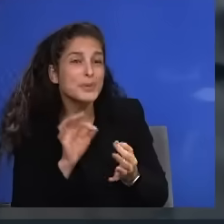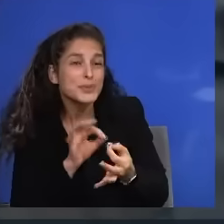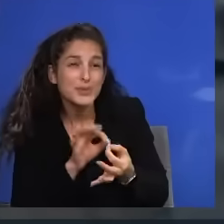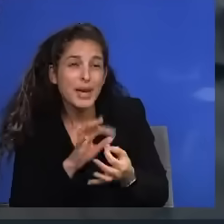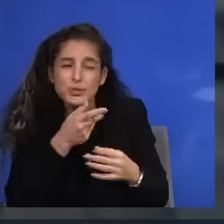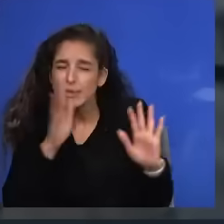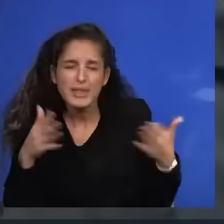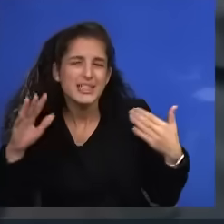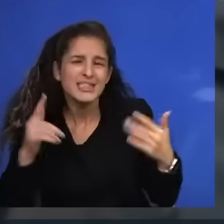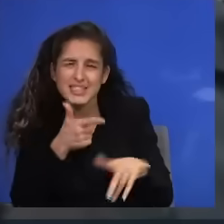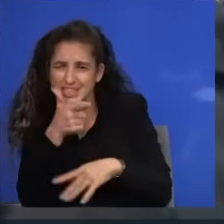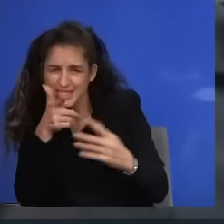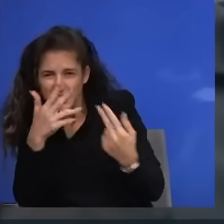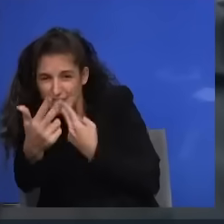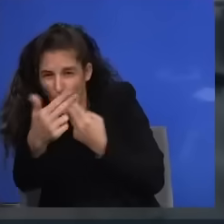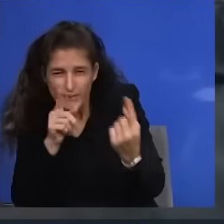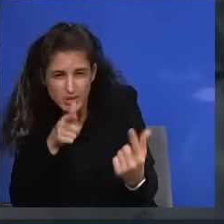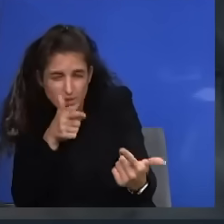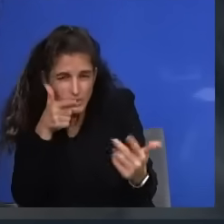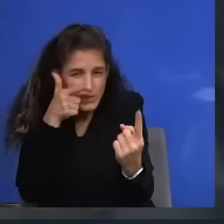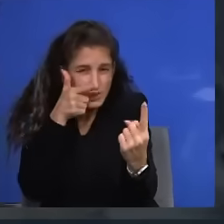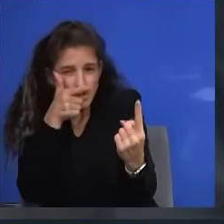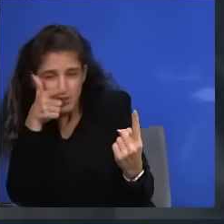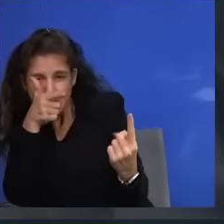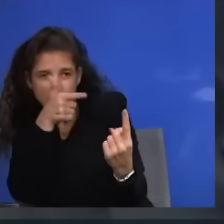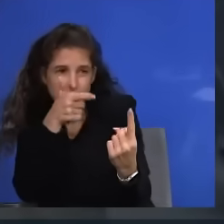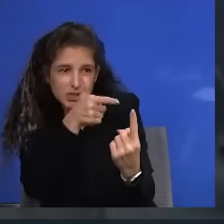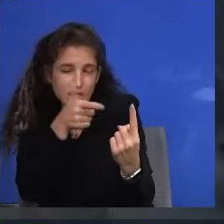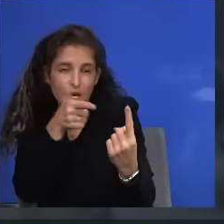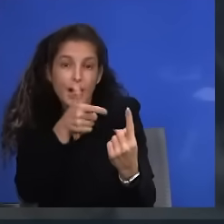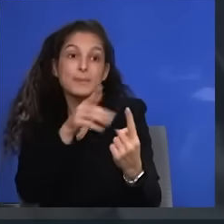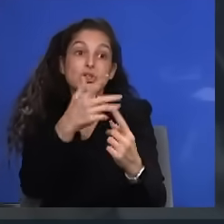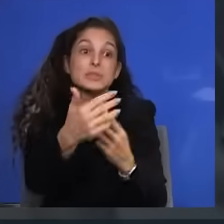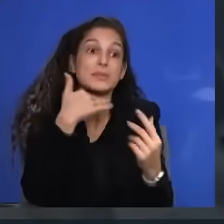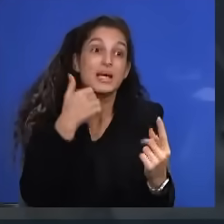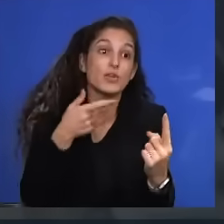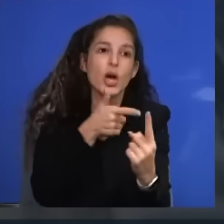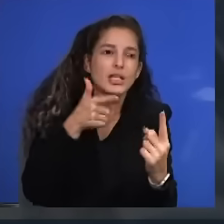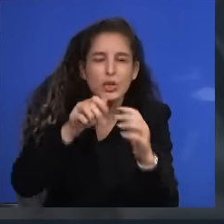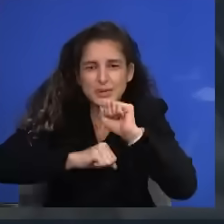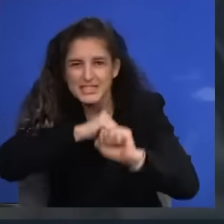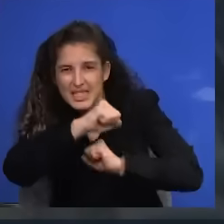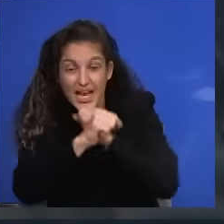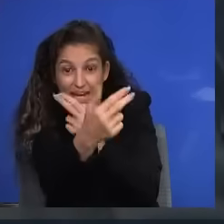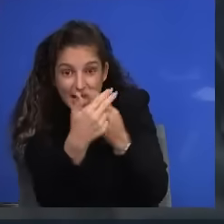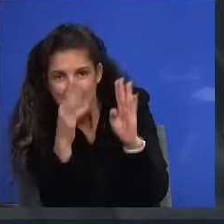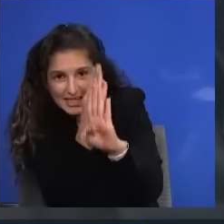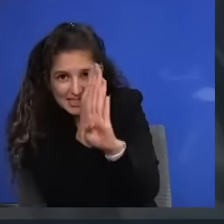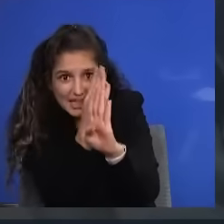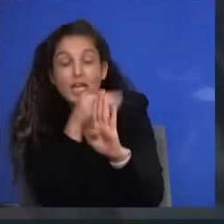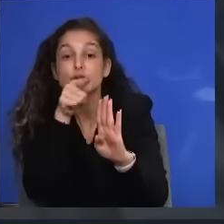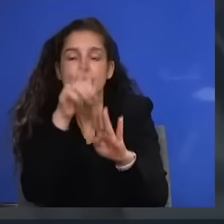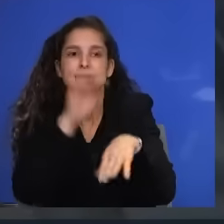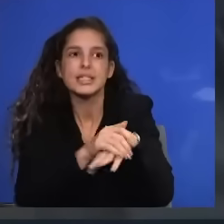אליהם דווח. דימה הספיק להגיע ראשון, מניח צללית והספיק להגיע, אני ולינור התחלנו בסחילה לעבר מחסות, שם זיהינו שזה מדובר